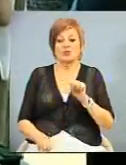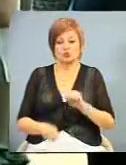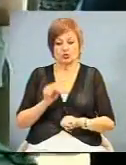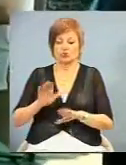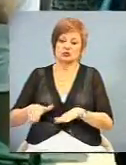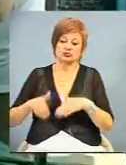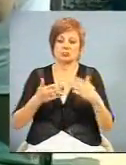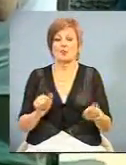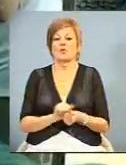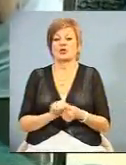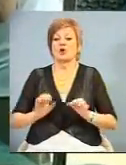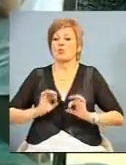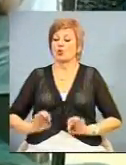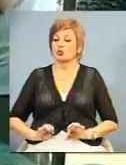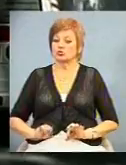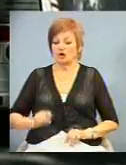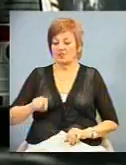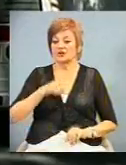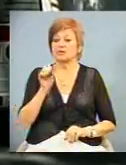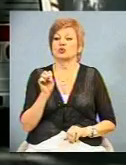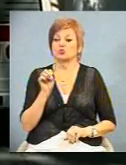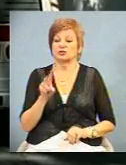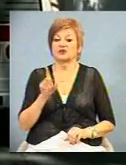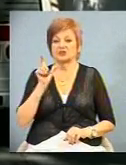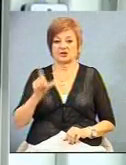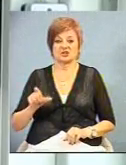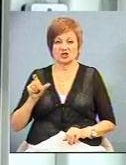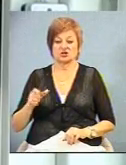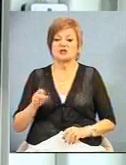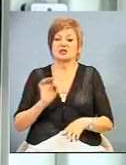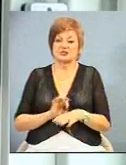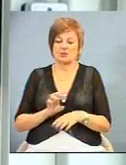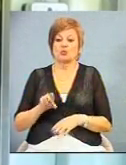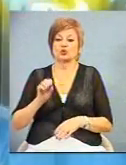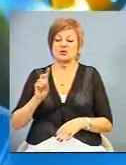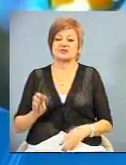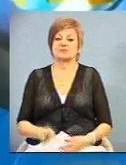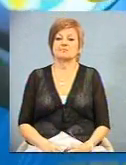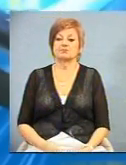передаватимуть матеріали до прокуратури. Цьому році 12 мешканців області захворіли на ботулізм.